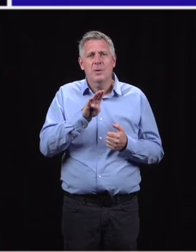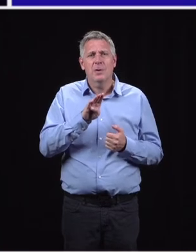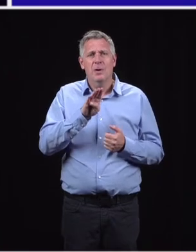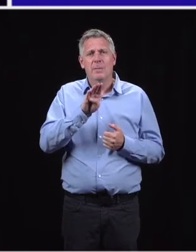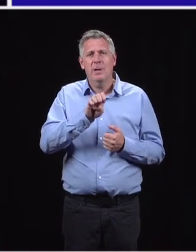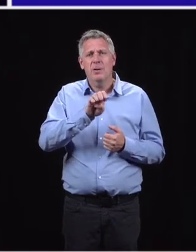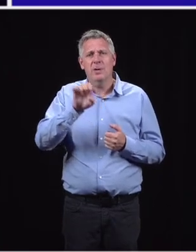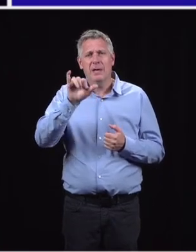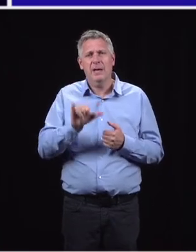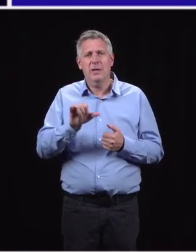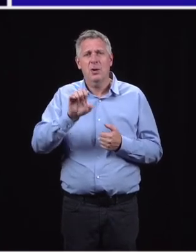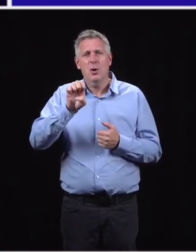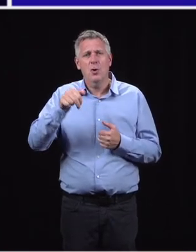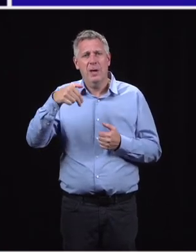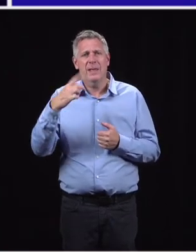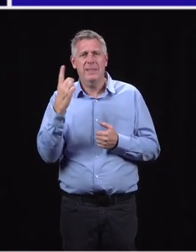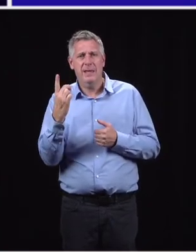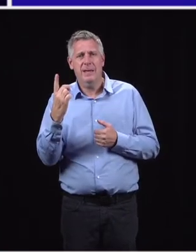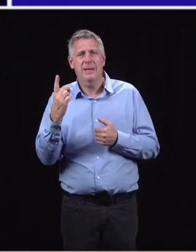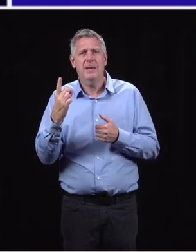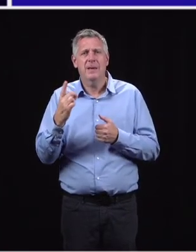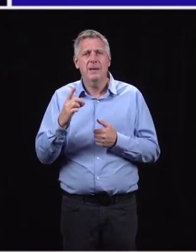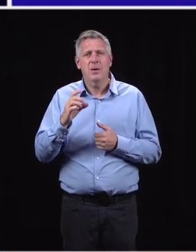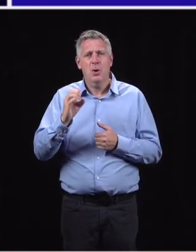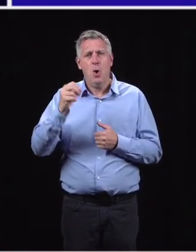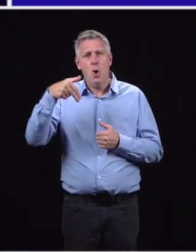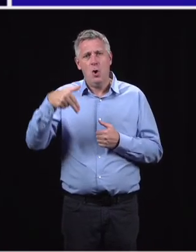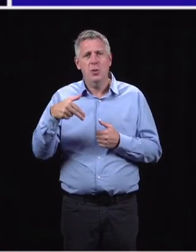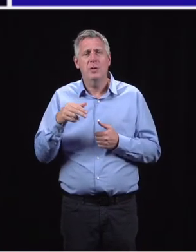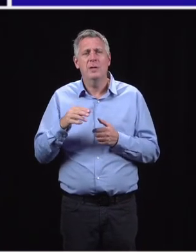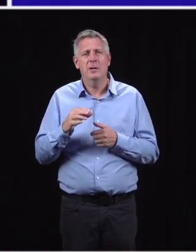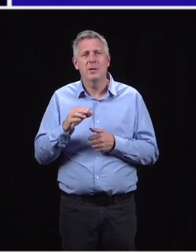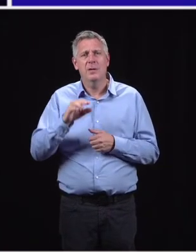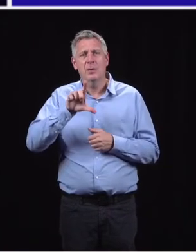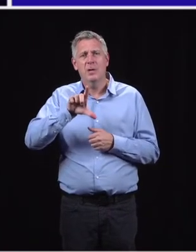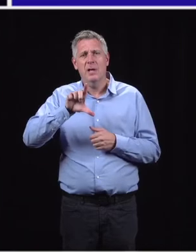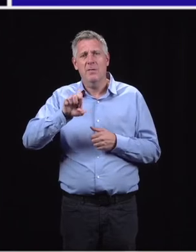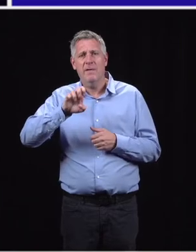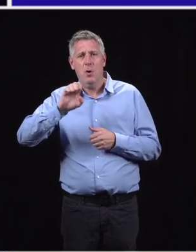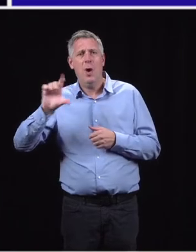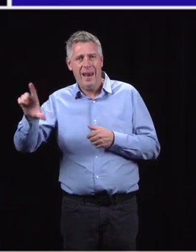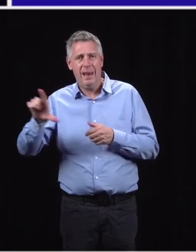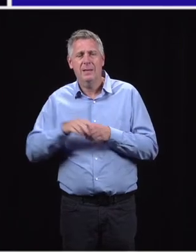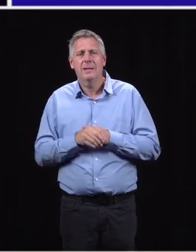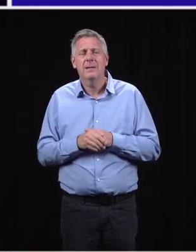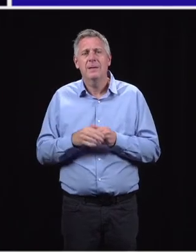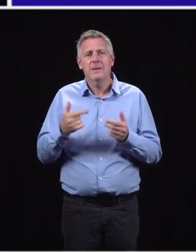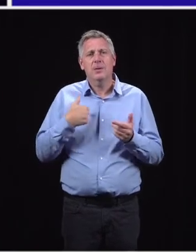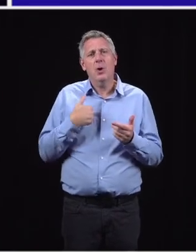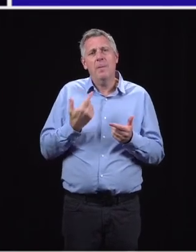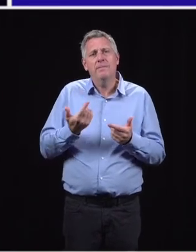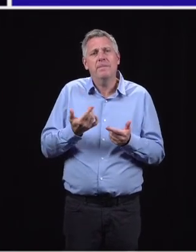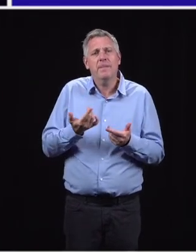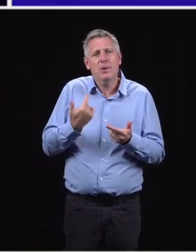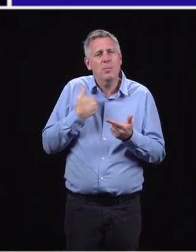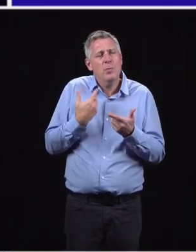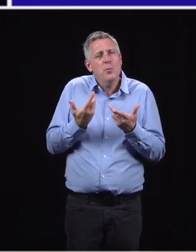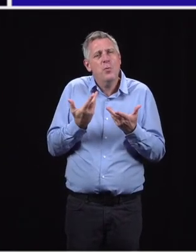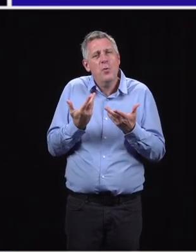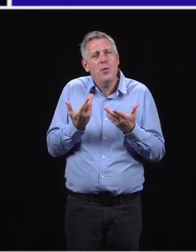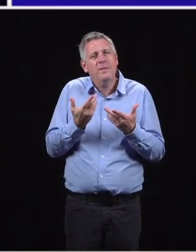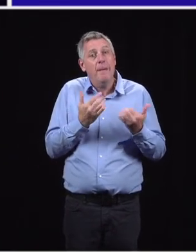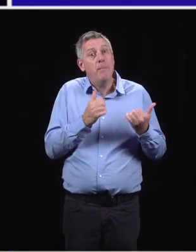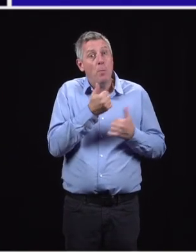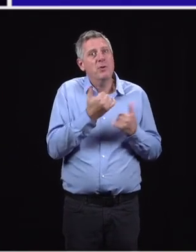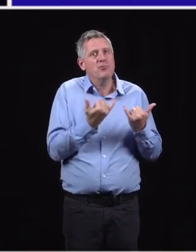je pense je pense parce qu'effectivement on incarne une femme qui est journaliste et notre arme de prédilection en réalité c'est plutôt